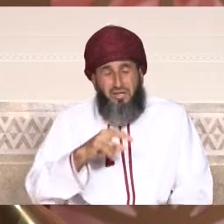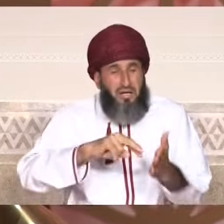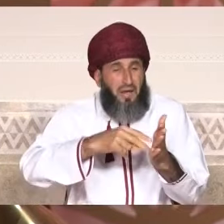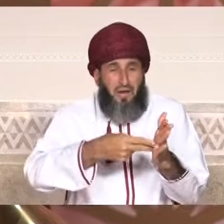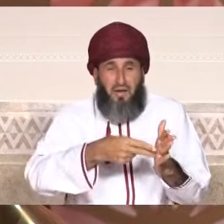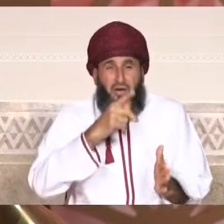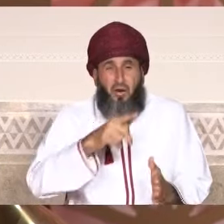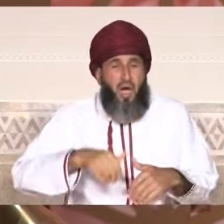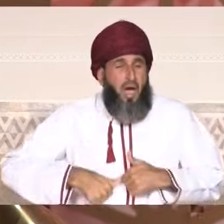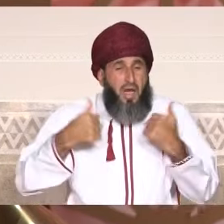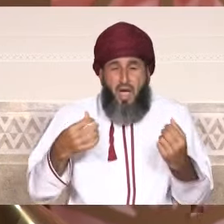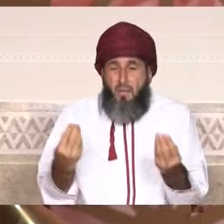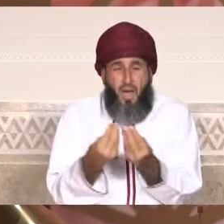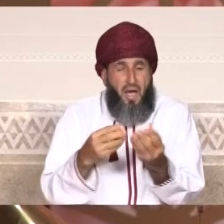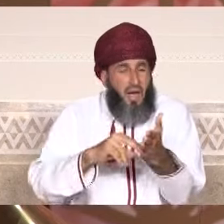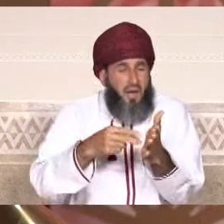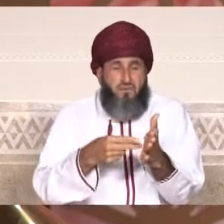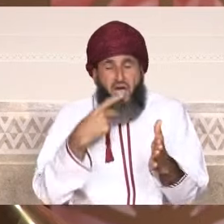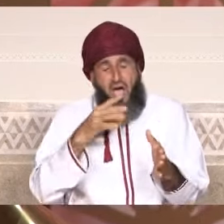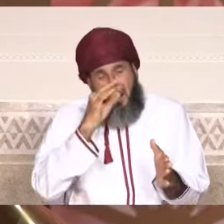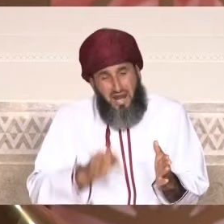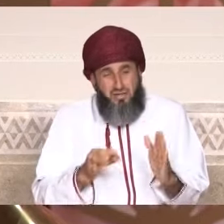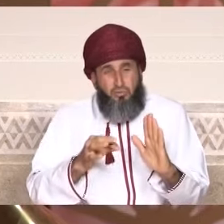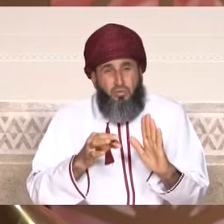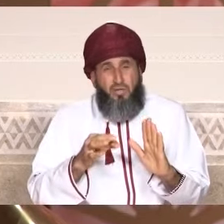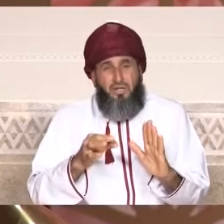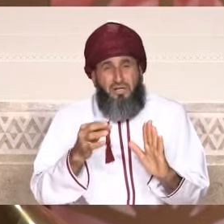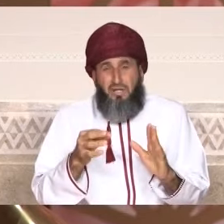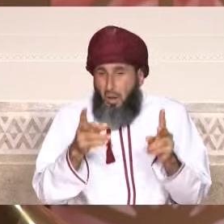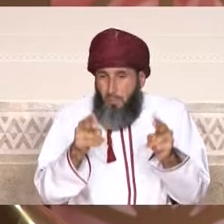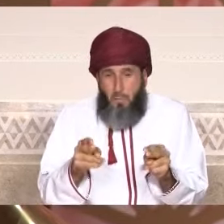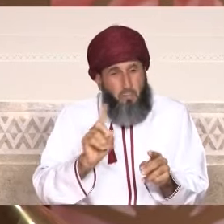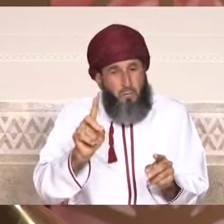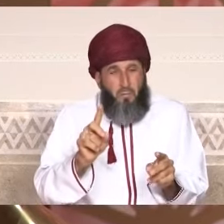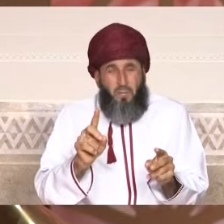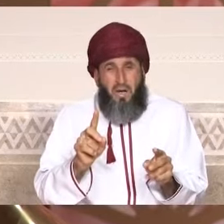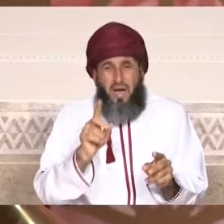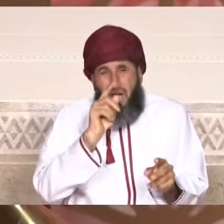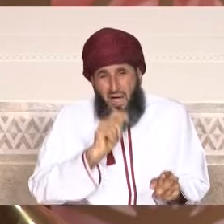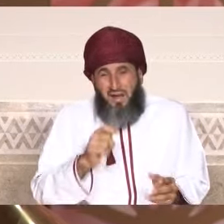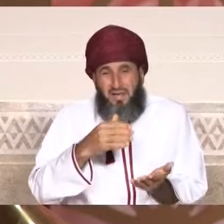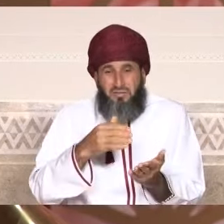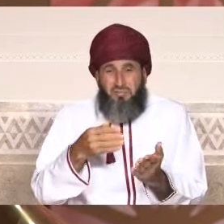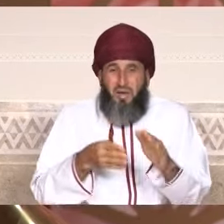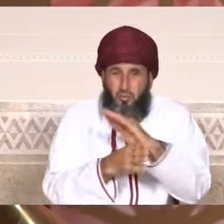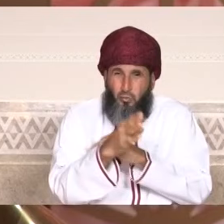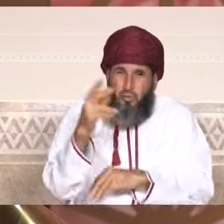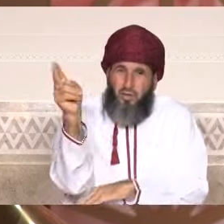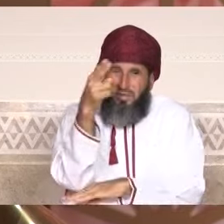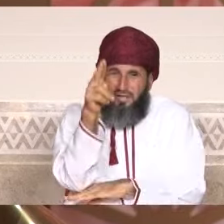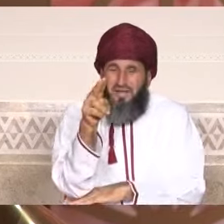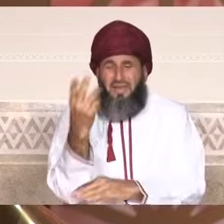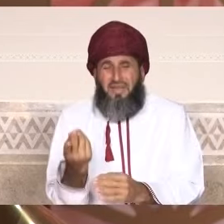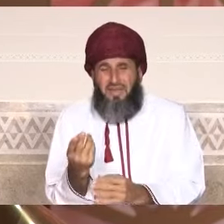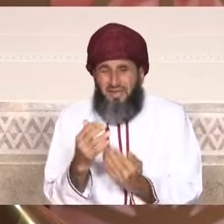ستكون حياته معها. كل هذه لا يستطيع أن يمنعها منها، وكذا الحال فيما يتعلق بعدم تمكنه